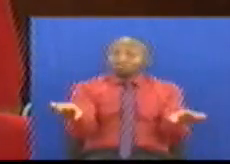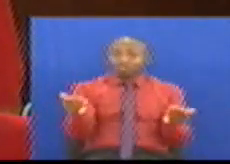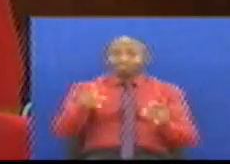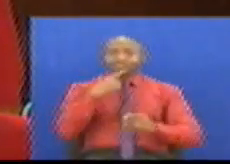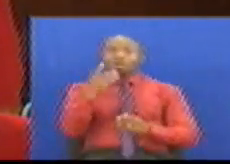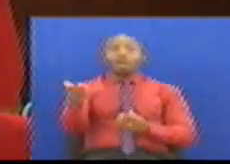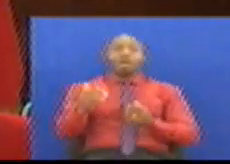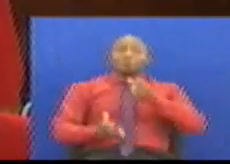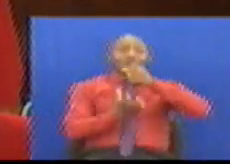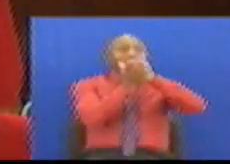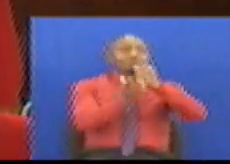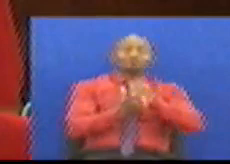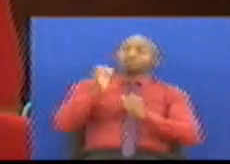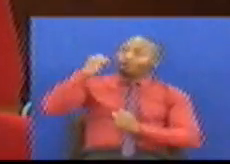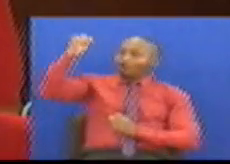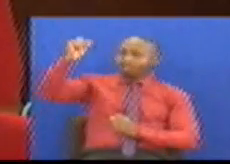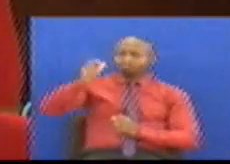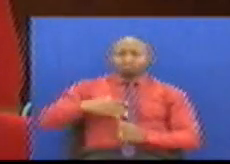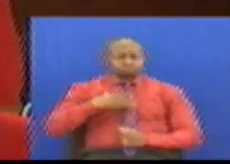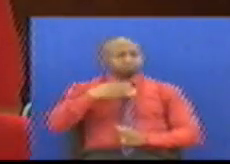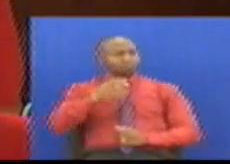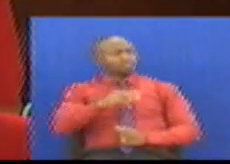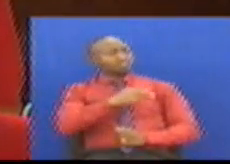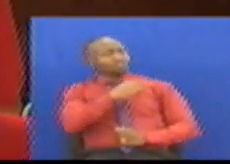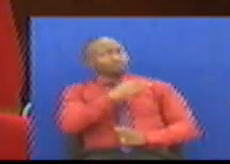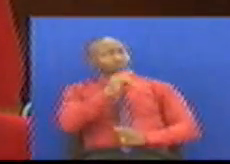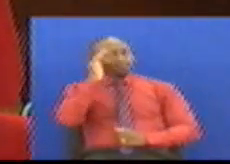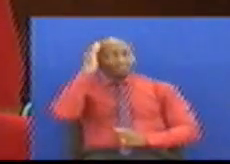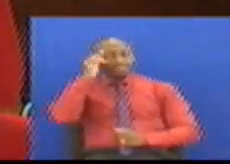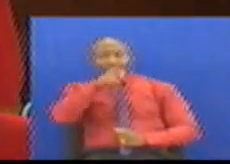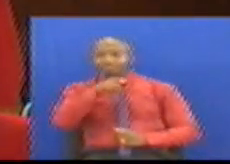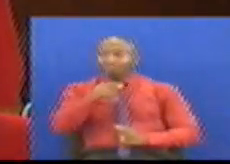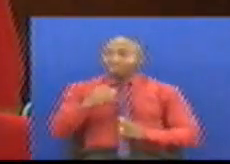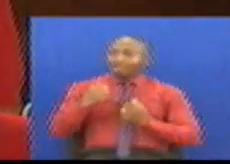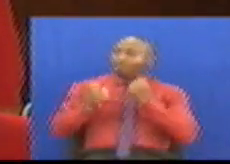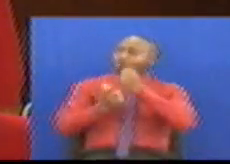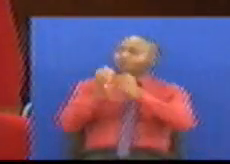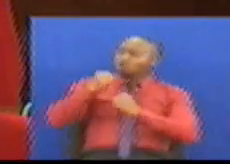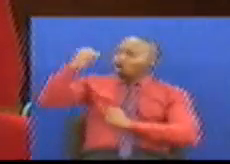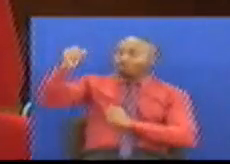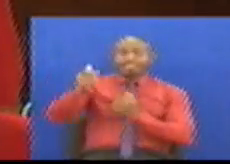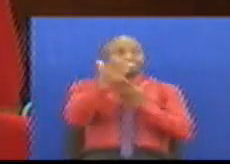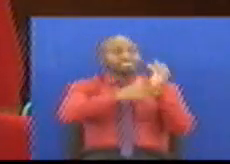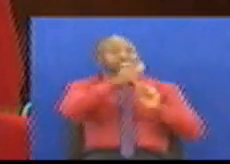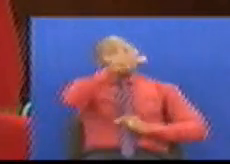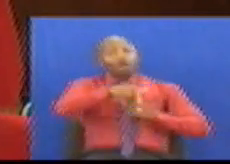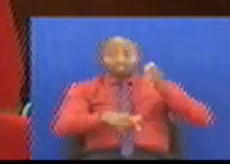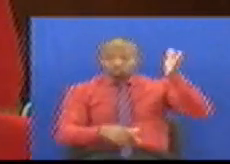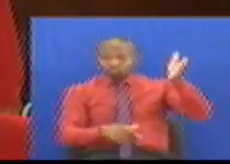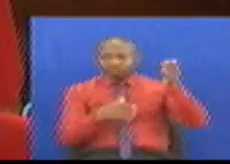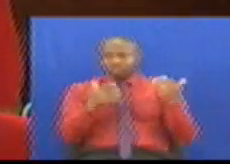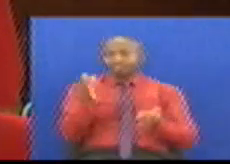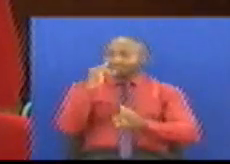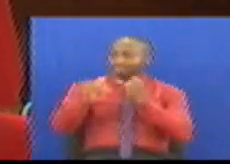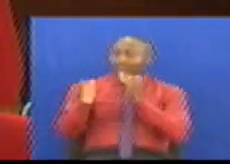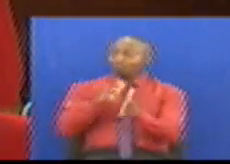oh Magufuli oye, mtu unastuka unageuka, kuna nani hapo? Magufuli oye, ni nchi ya watu. Kwa hiyo sitaki kusema